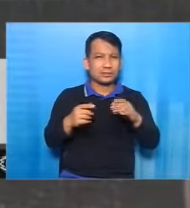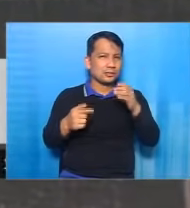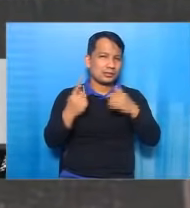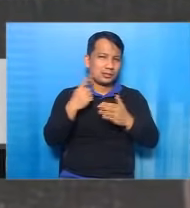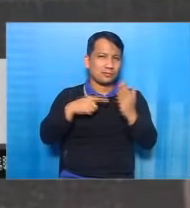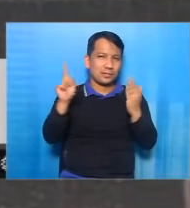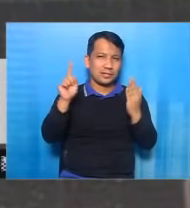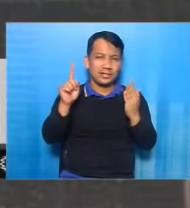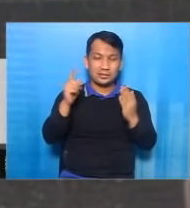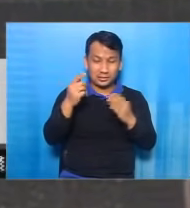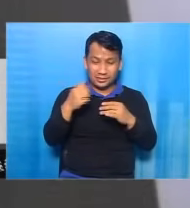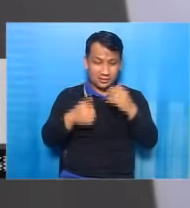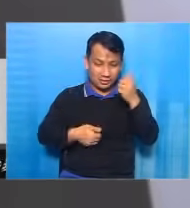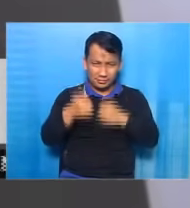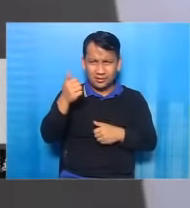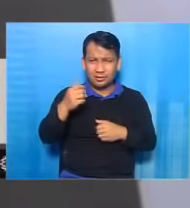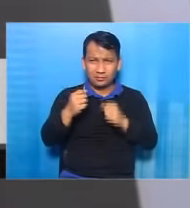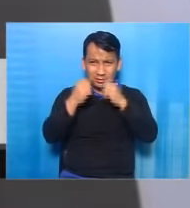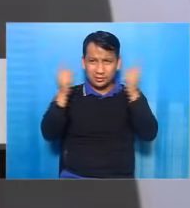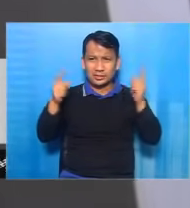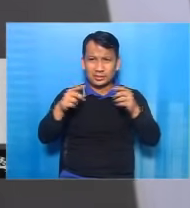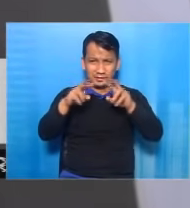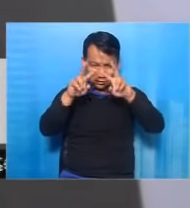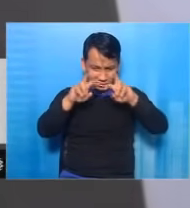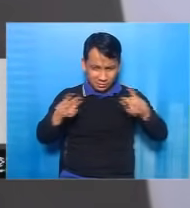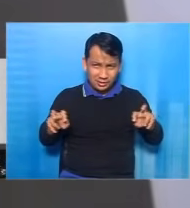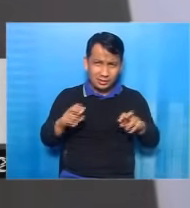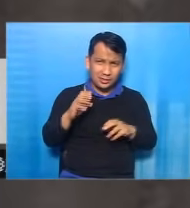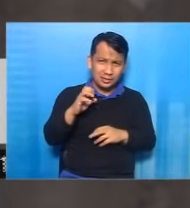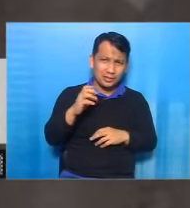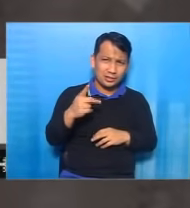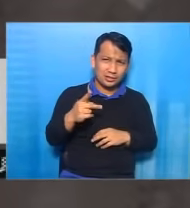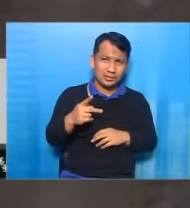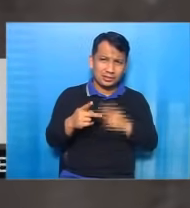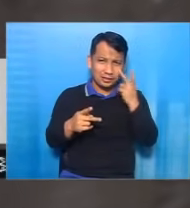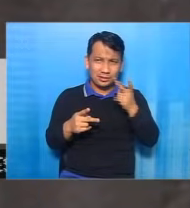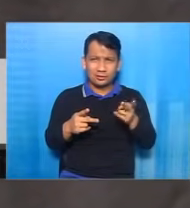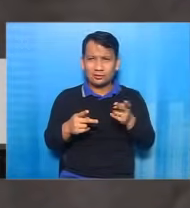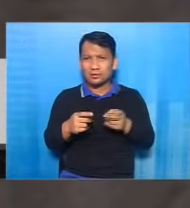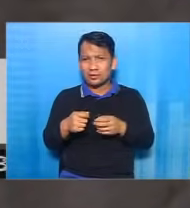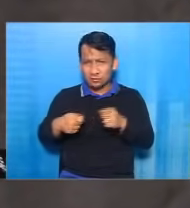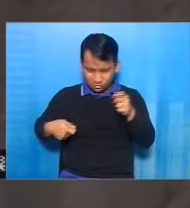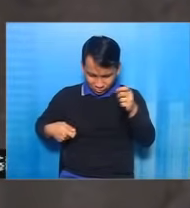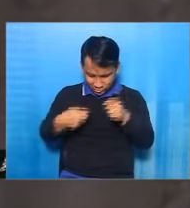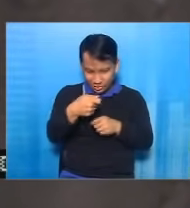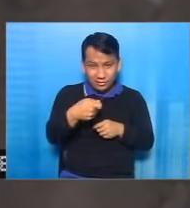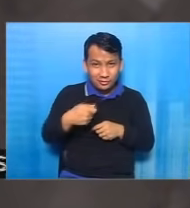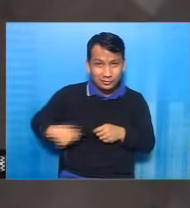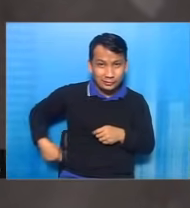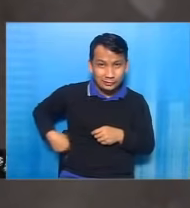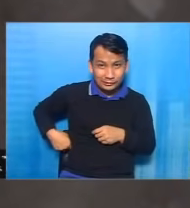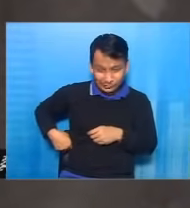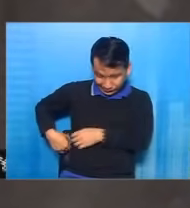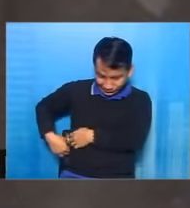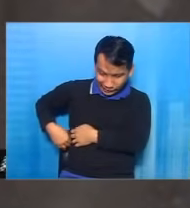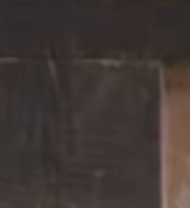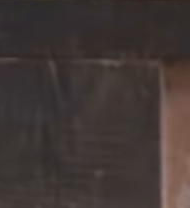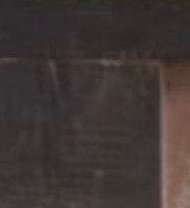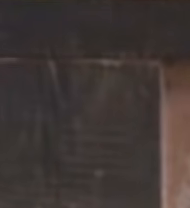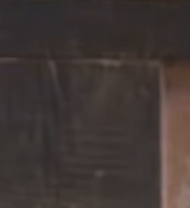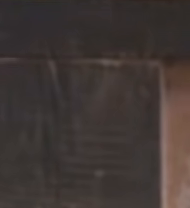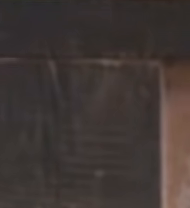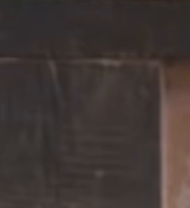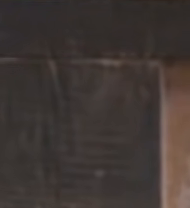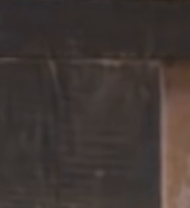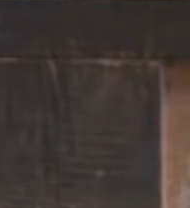sa medical exam dahil sa nakagugulat na resulta ng kanyang x-ray. May nakita kasing kutsilyo sa loob ng kanyang katawan.